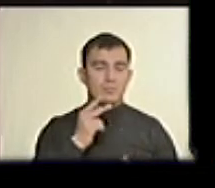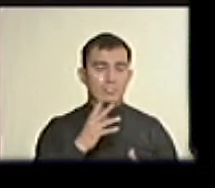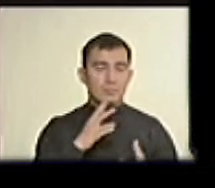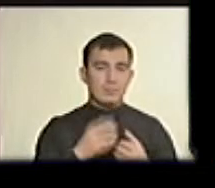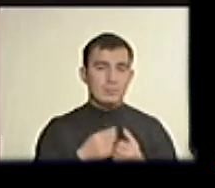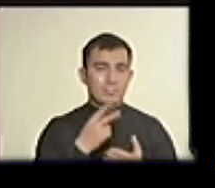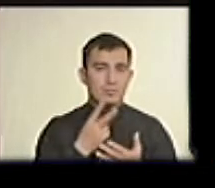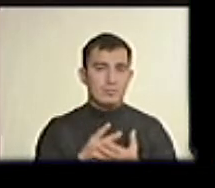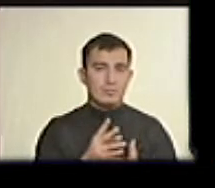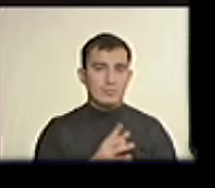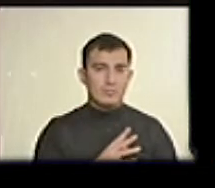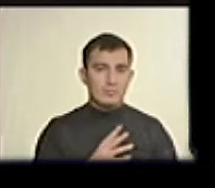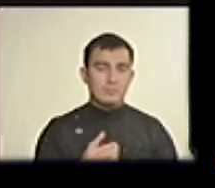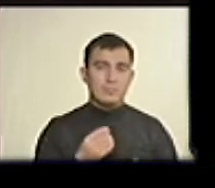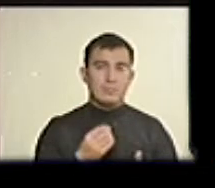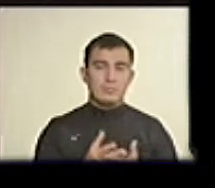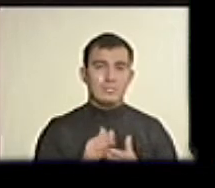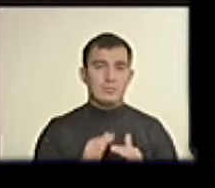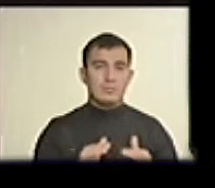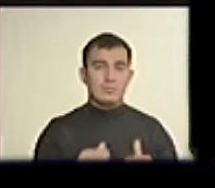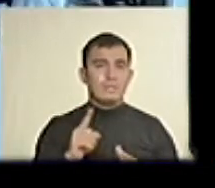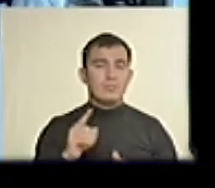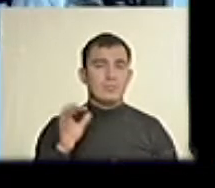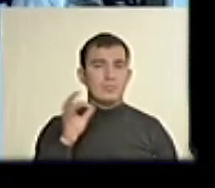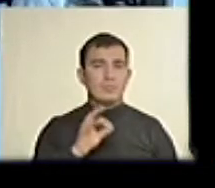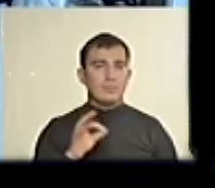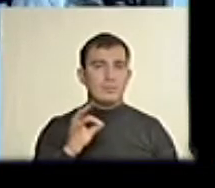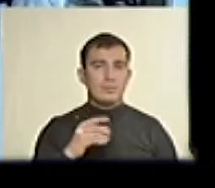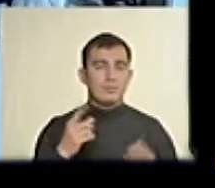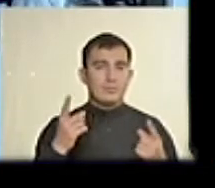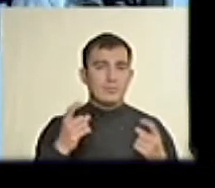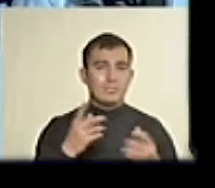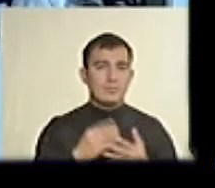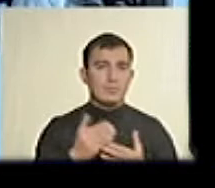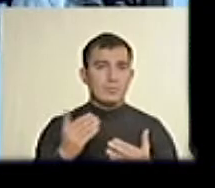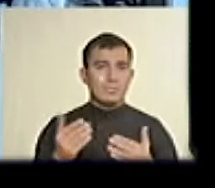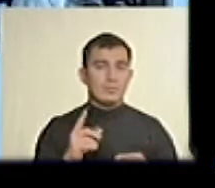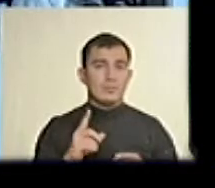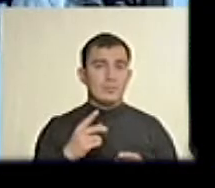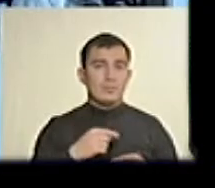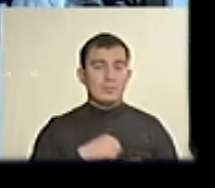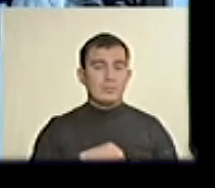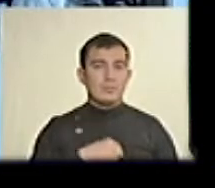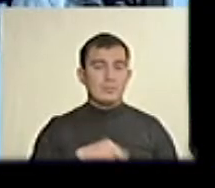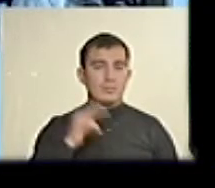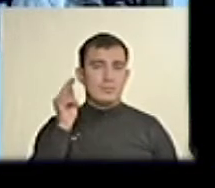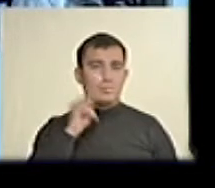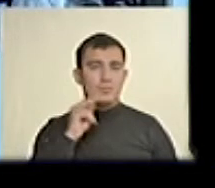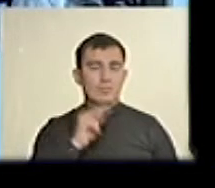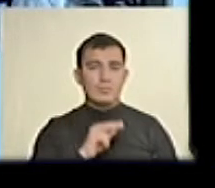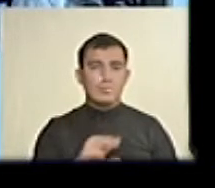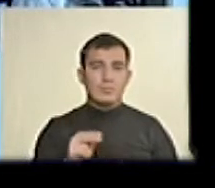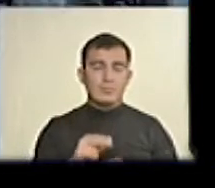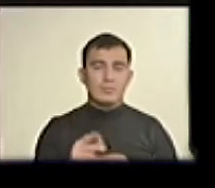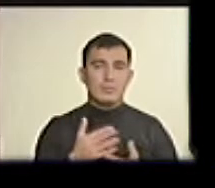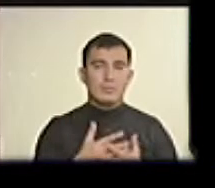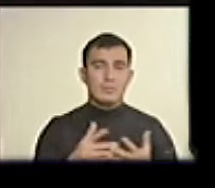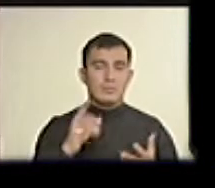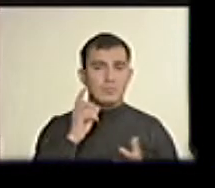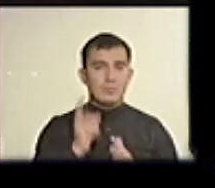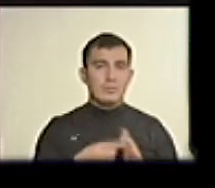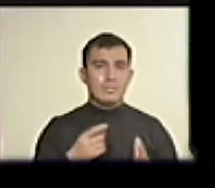chiqilgan ekan. Aziz o'quvchilar, siz Buxoro amirligida qanday ta'lim bo'lganligi haqida bilimga